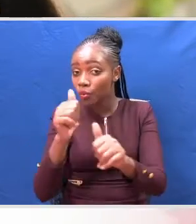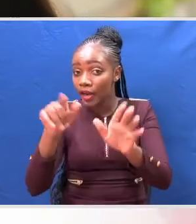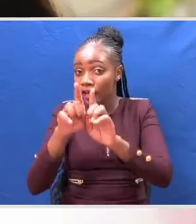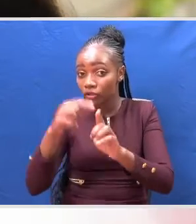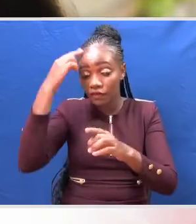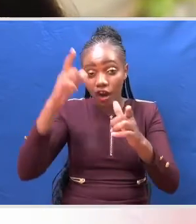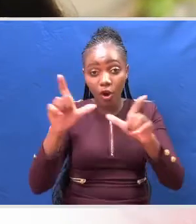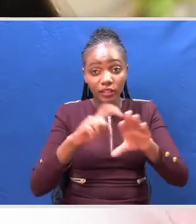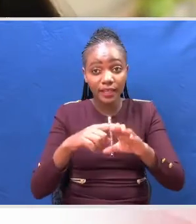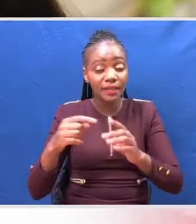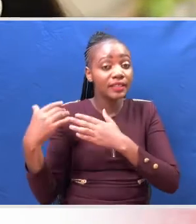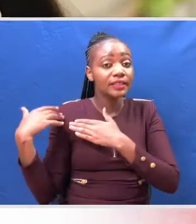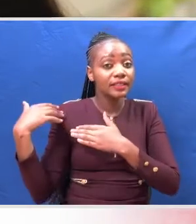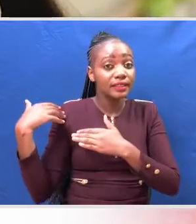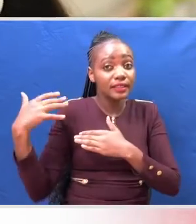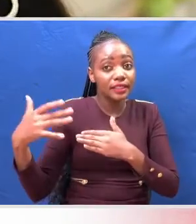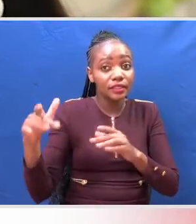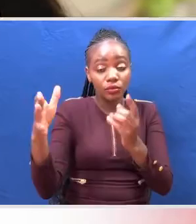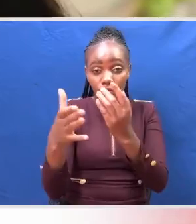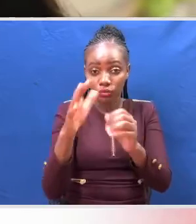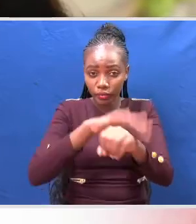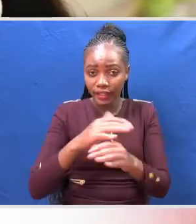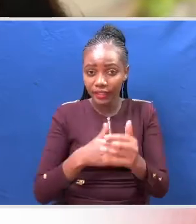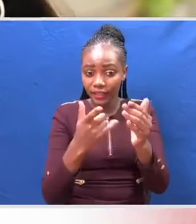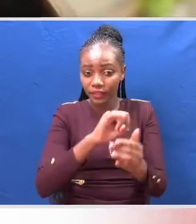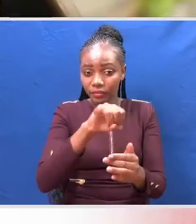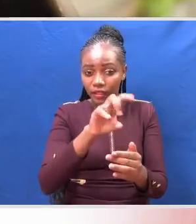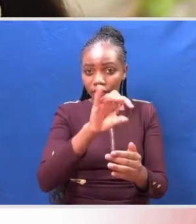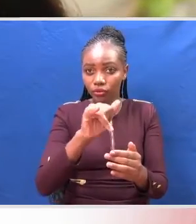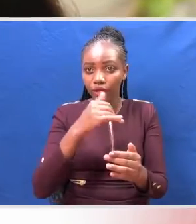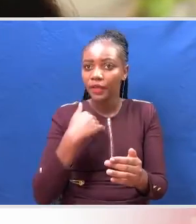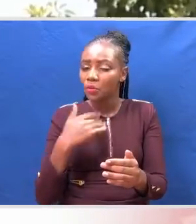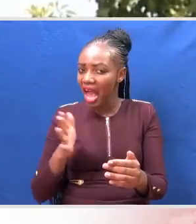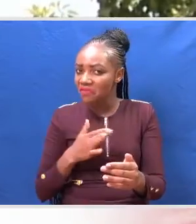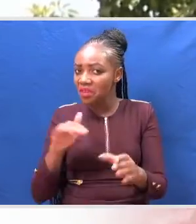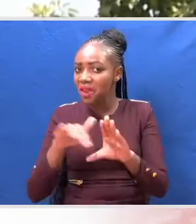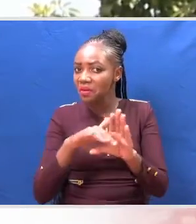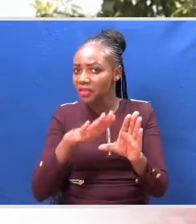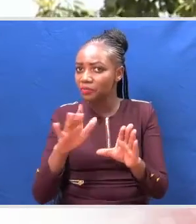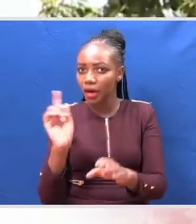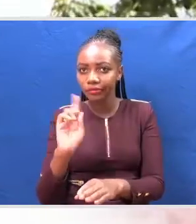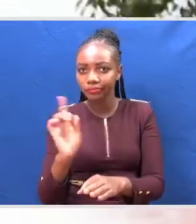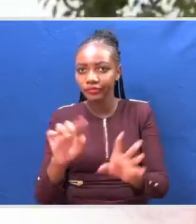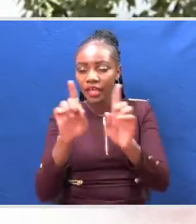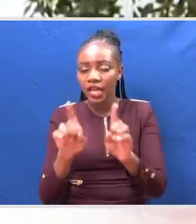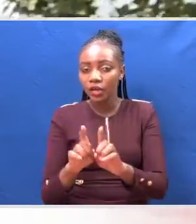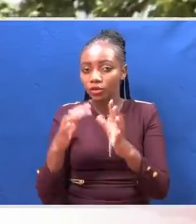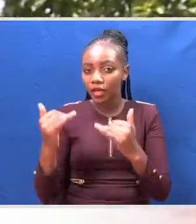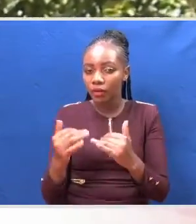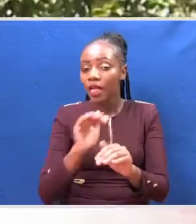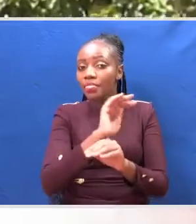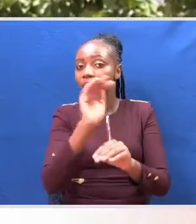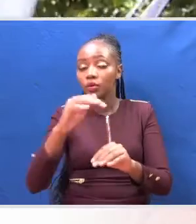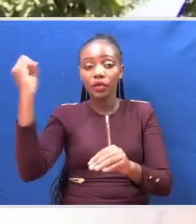tangu tupate uongozi Juja hakuja kuwa na kiongozi mbunge ambayo ni mwanamke. Hata hivyo, wagombezi hawa wametoa wito